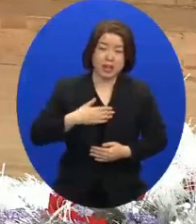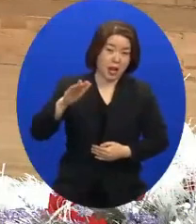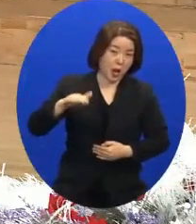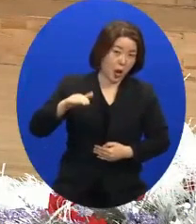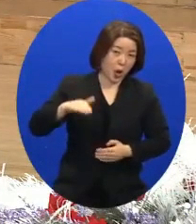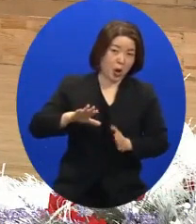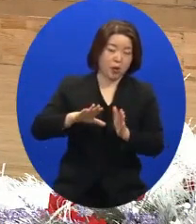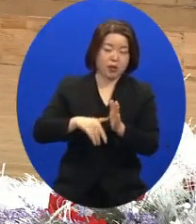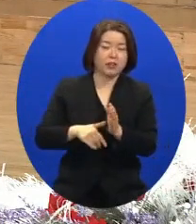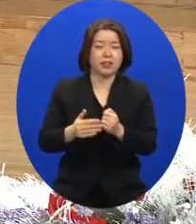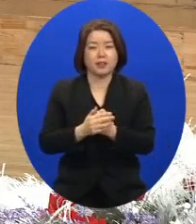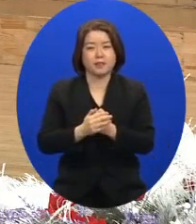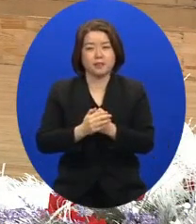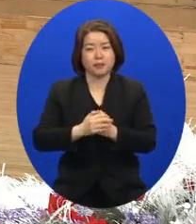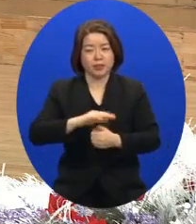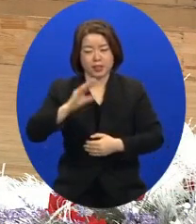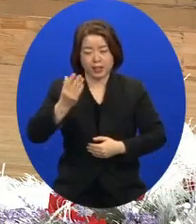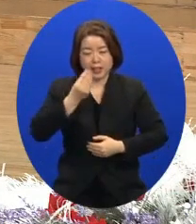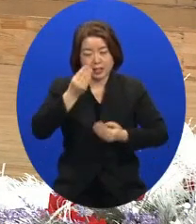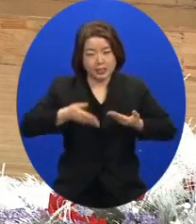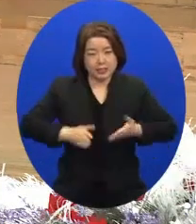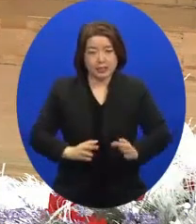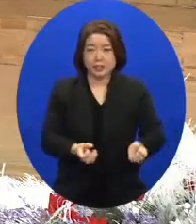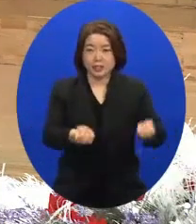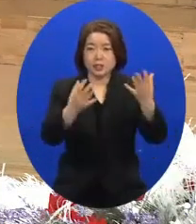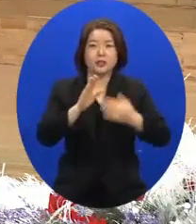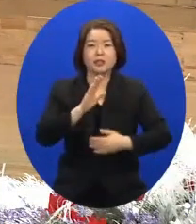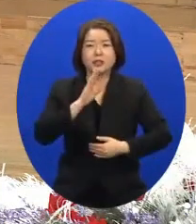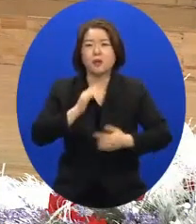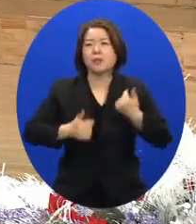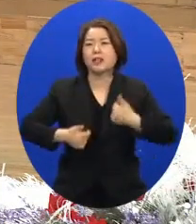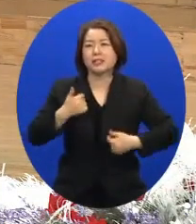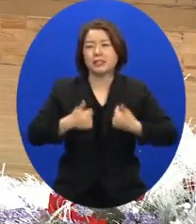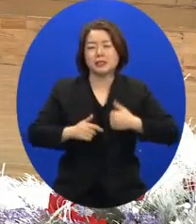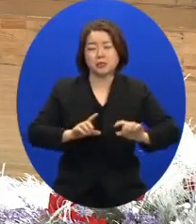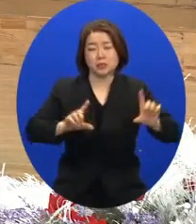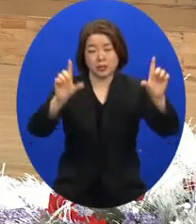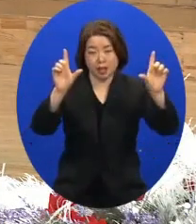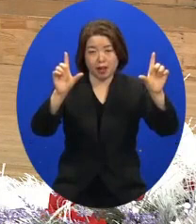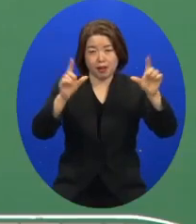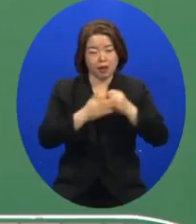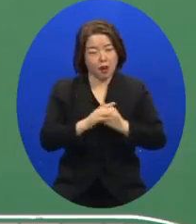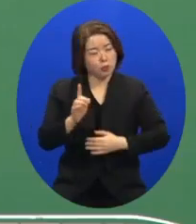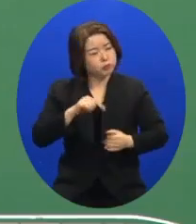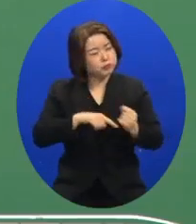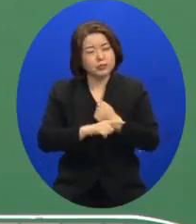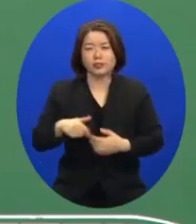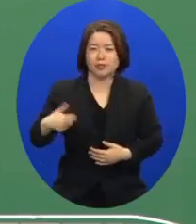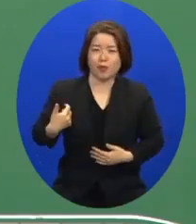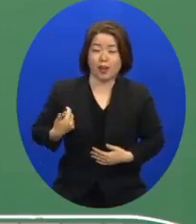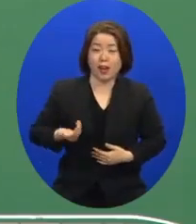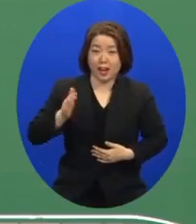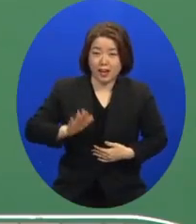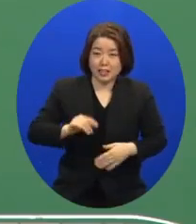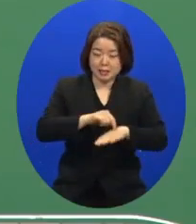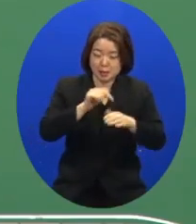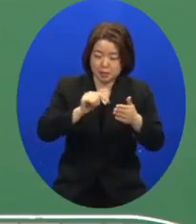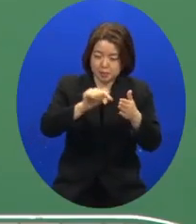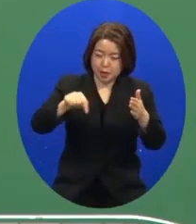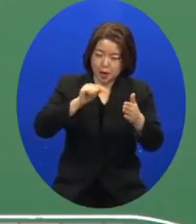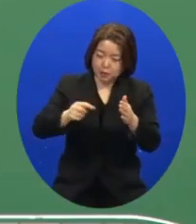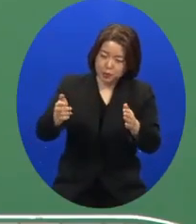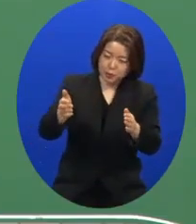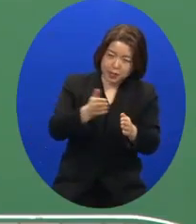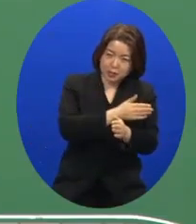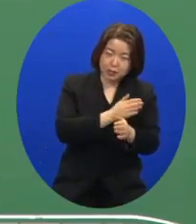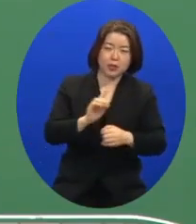어릴 때는 성탄절은 정말 기쁜 날이었습니다. 무슨 까닭인지도 잘 알지 못했지만 마음속에서부터